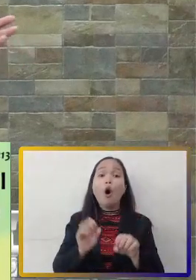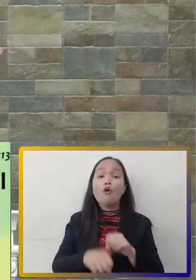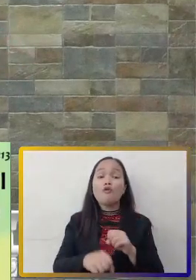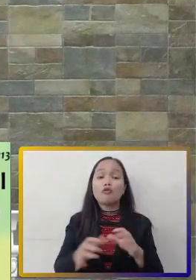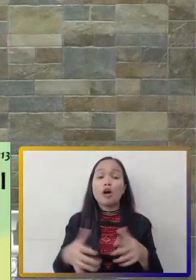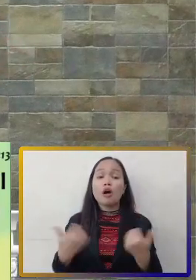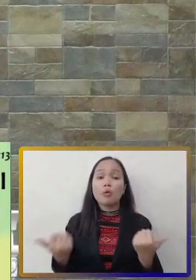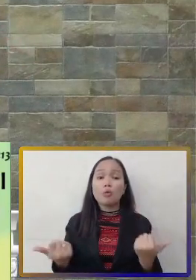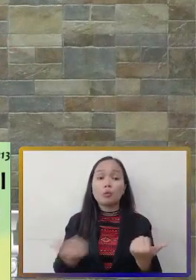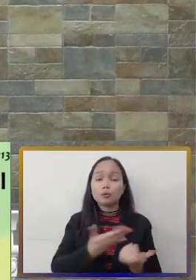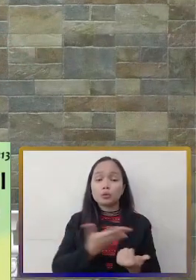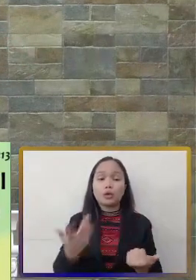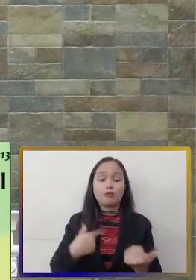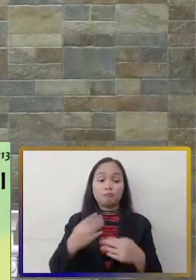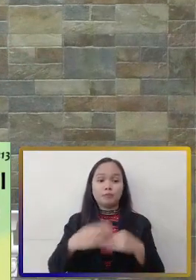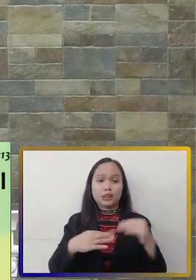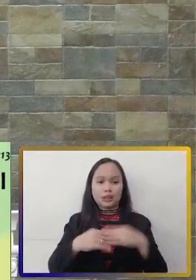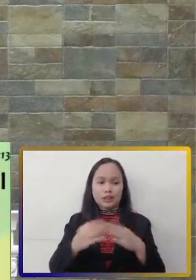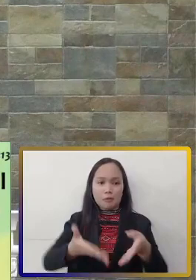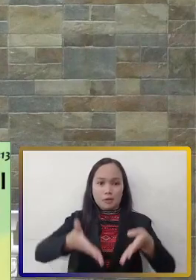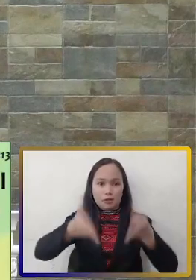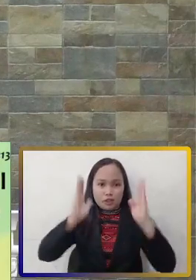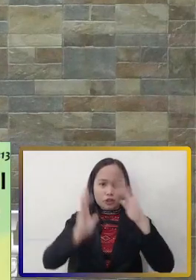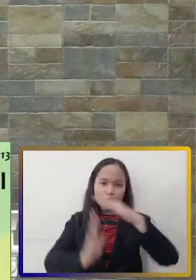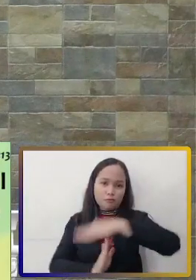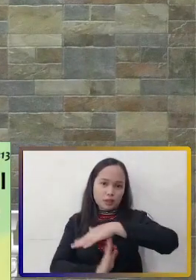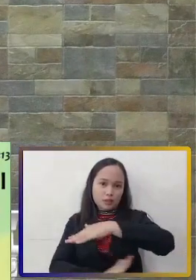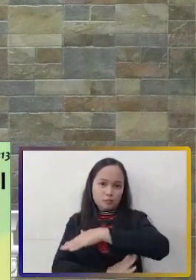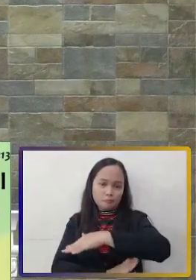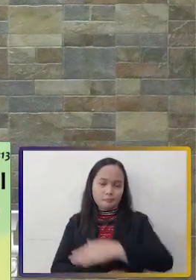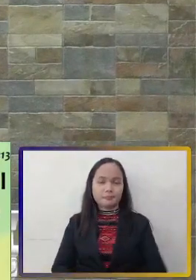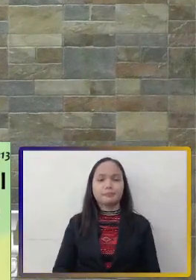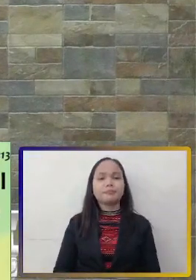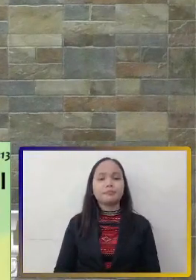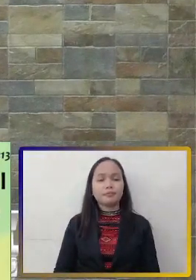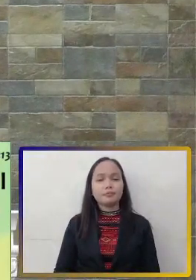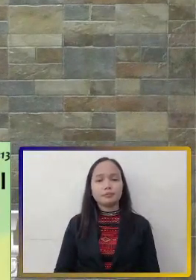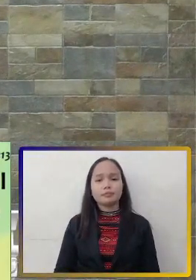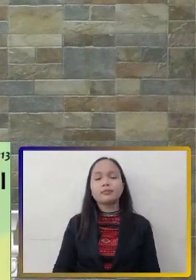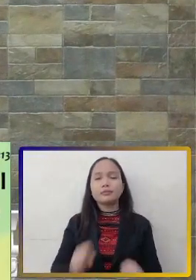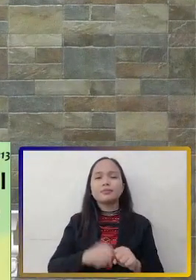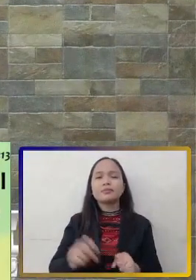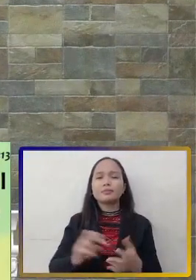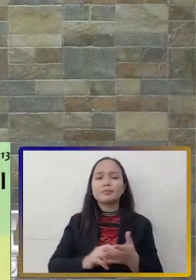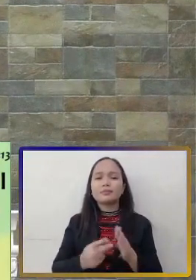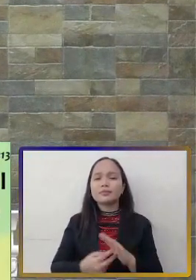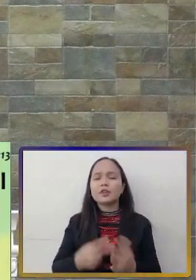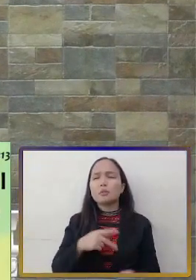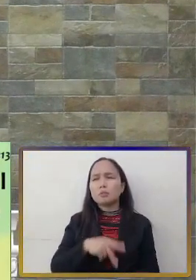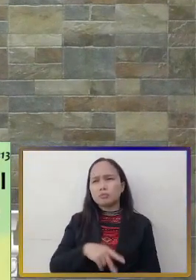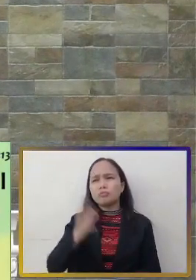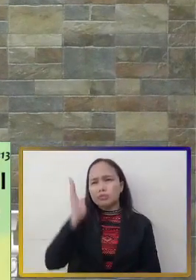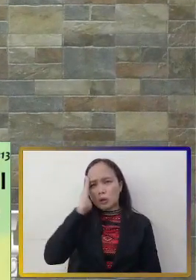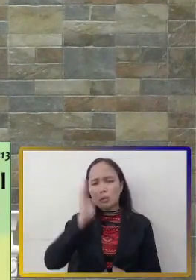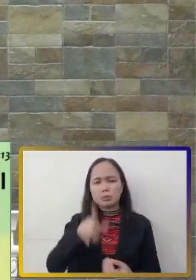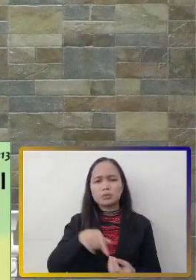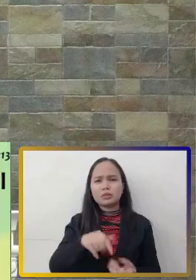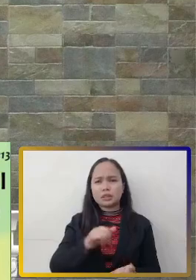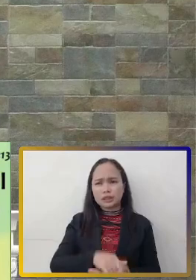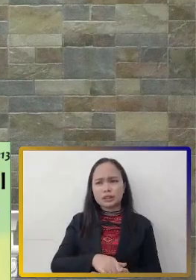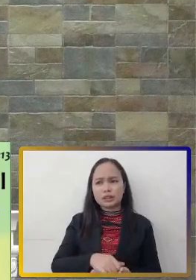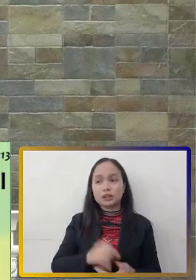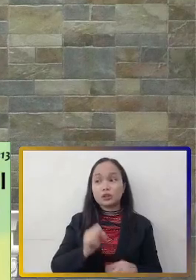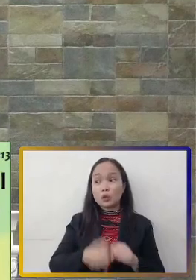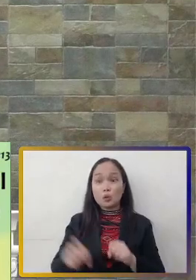down ni Paul. Alright? Now, so the Apostle Paul knew about it. So,